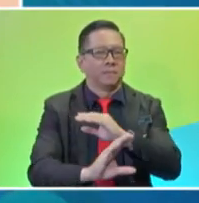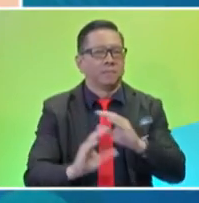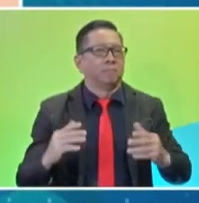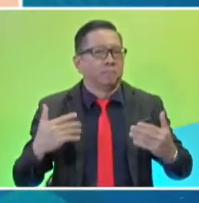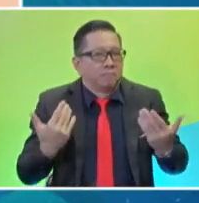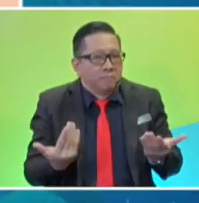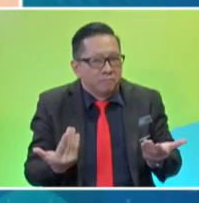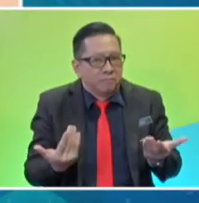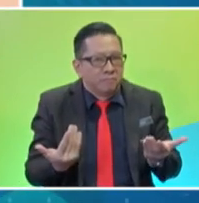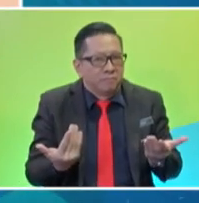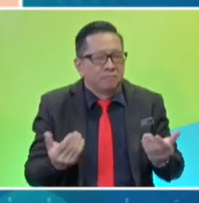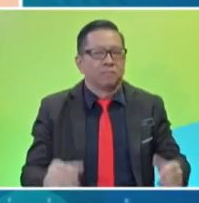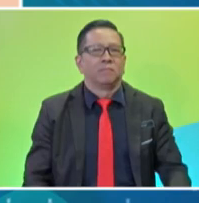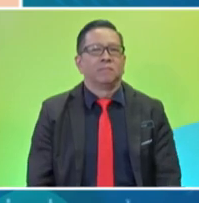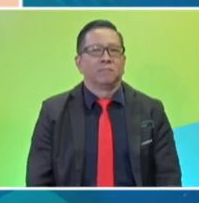bagaimana